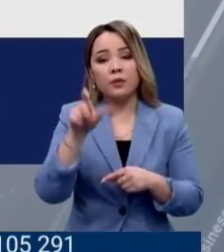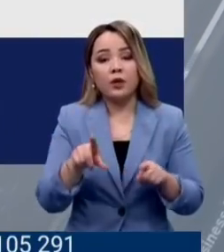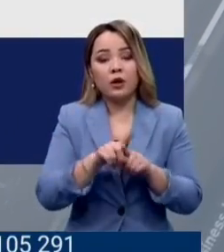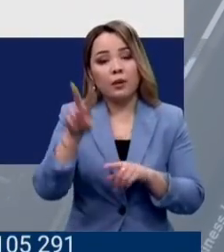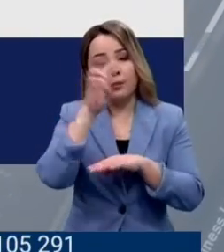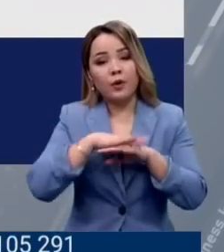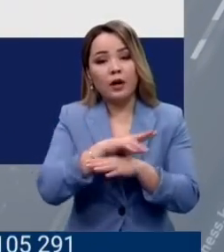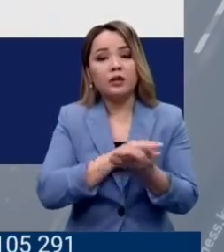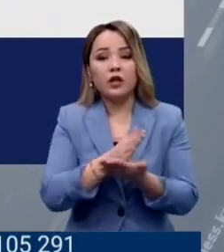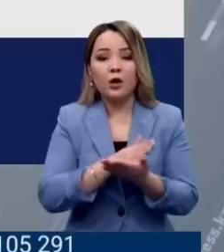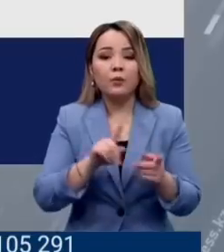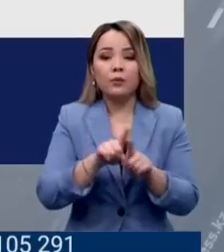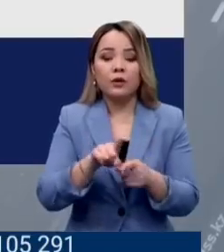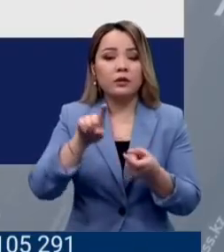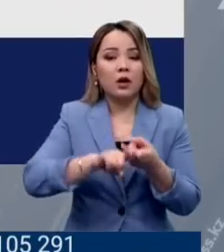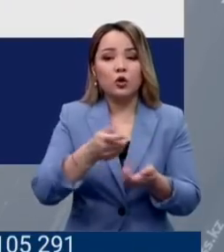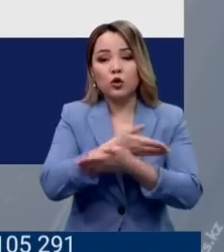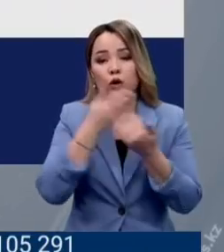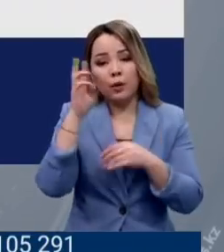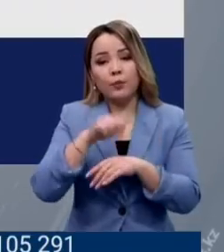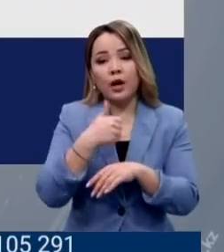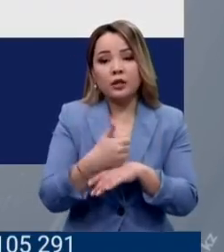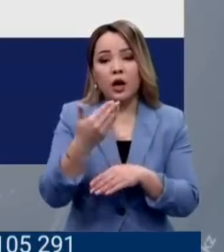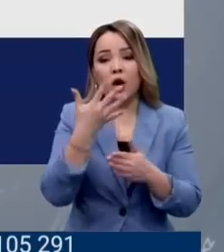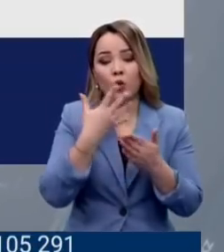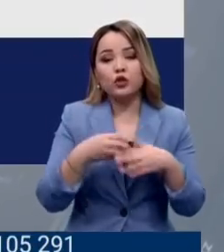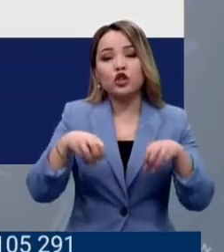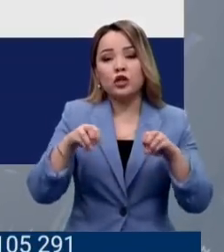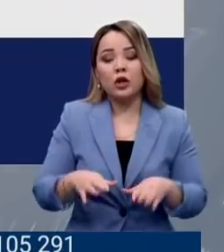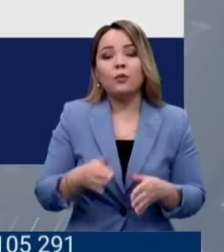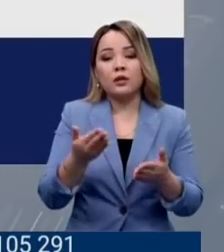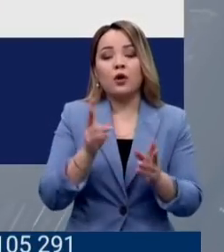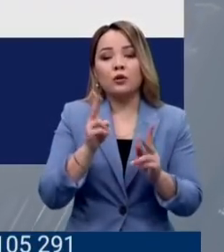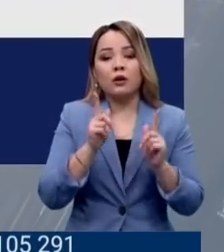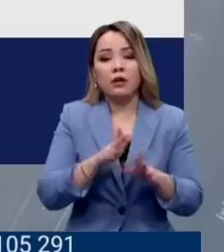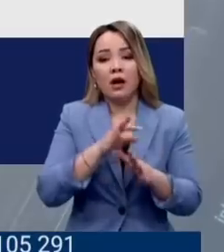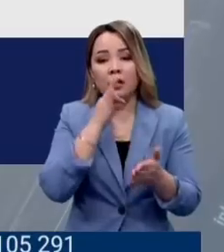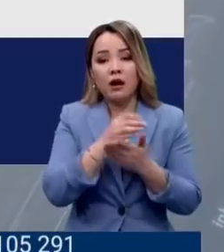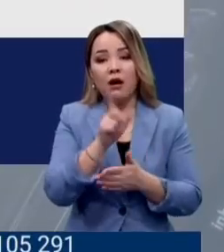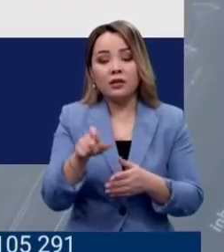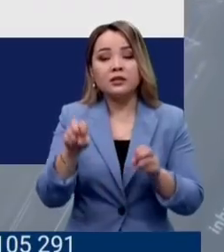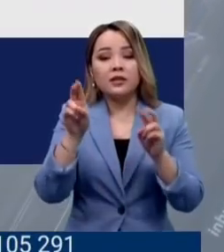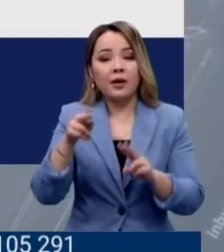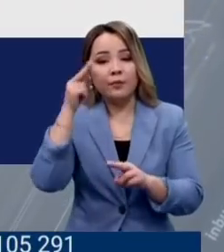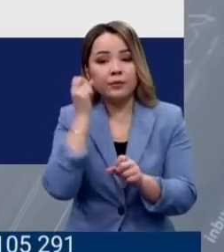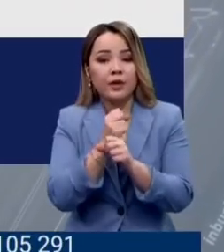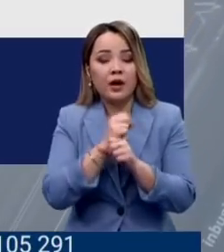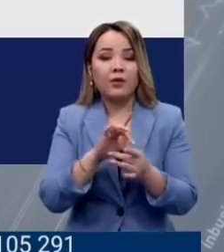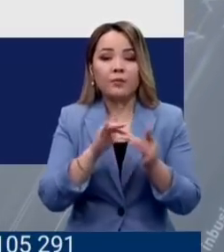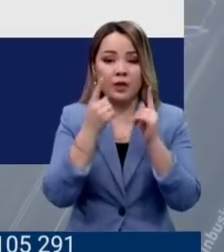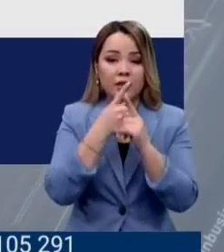ешқашан мемлекеттік қызметте істемеген. Бұл мемлекет басшысының осындай шешімдерін жақтамайтын адамдардың әдейі таратып жатқан